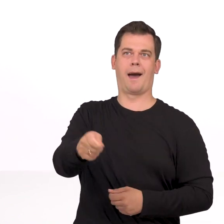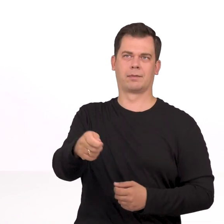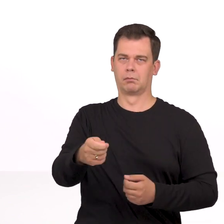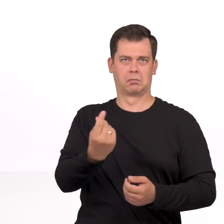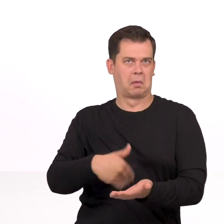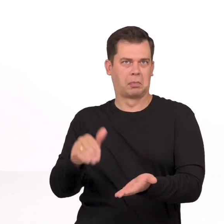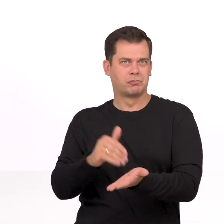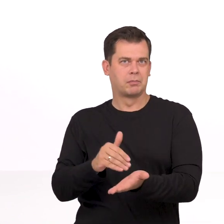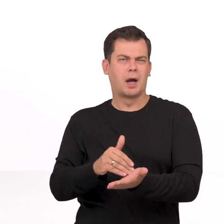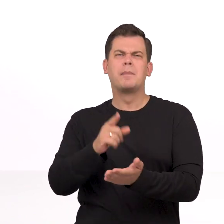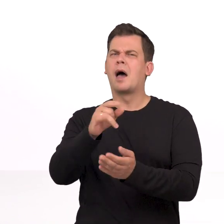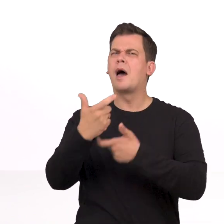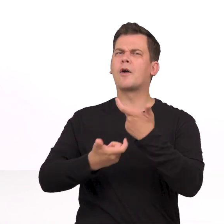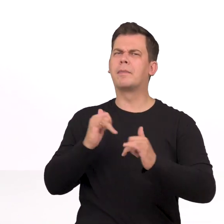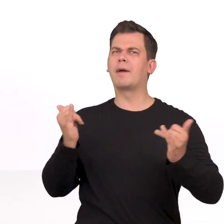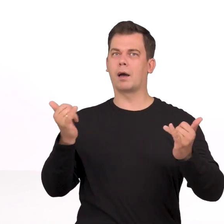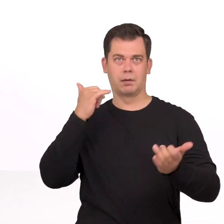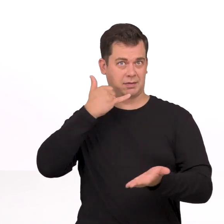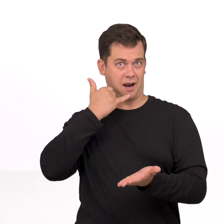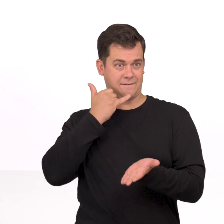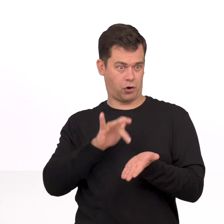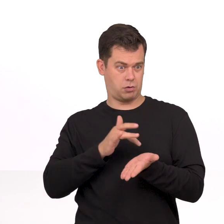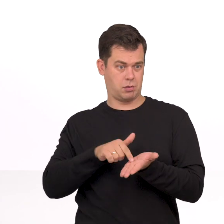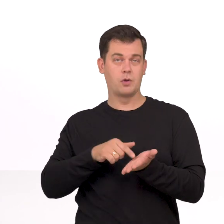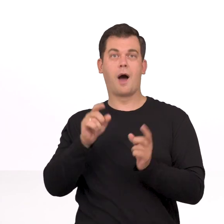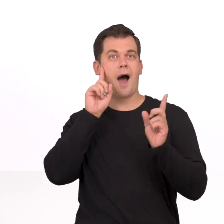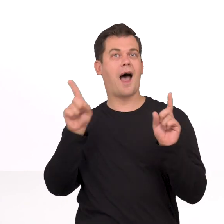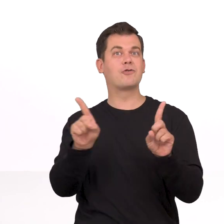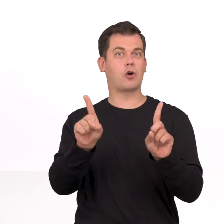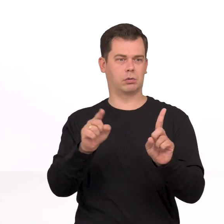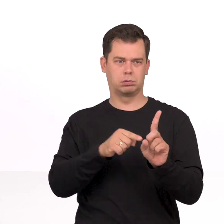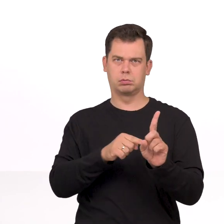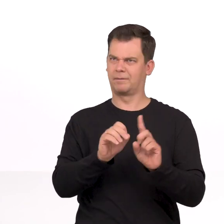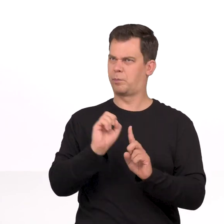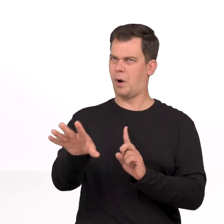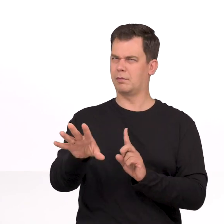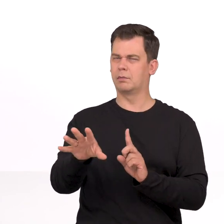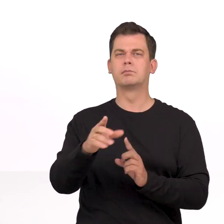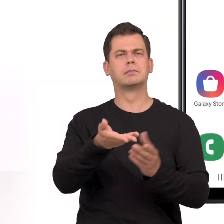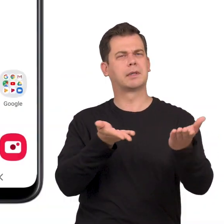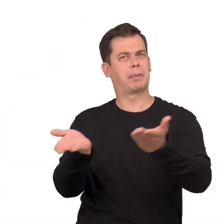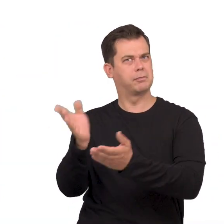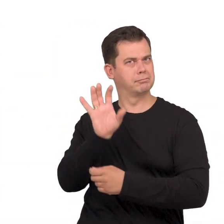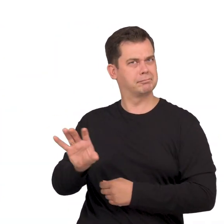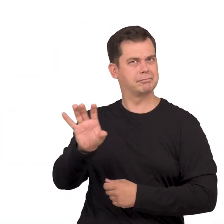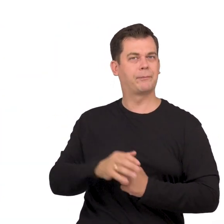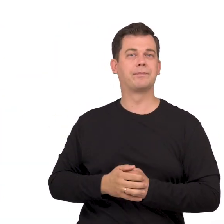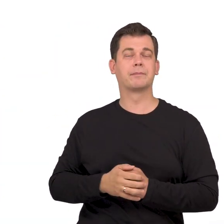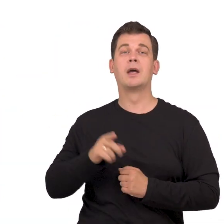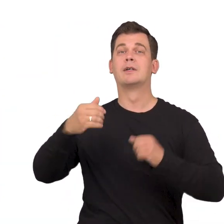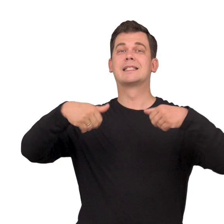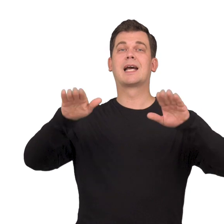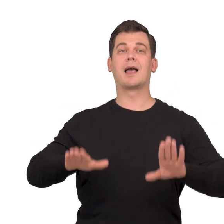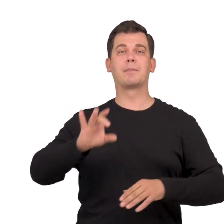W tym odcinku pokażę, jak skonfigurować telefon z Androidem do takich płatności. Zapraszam! Ze